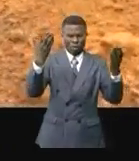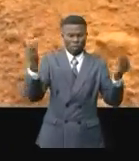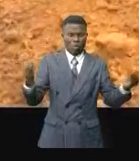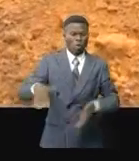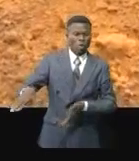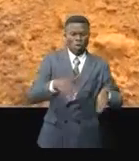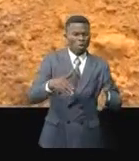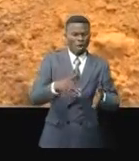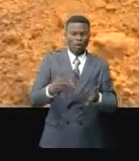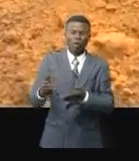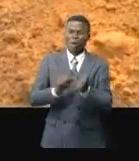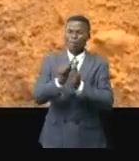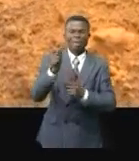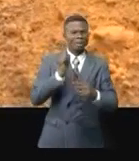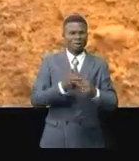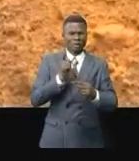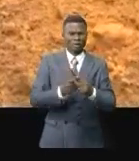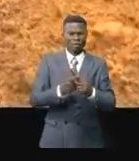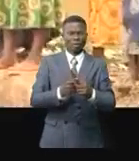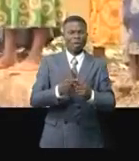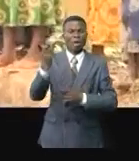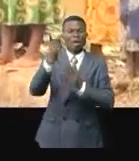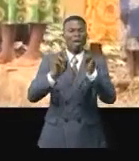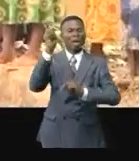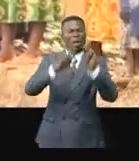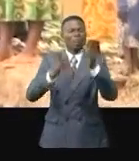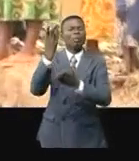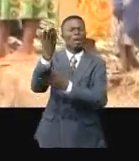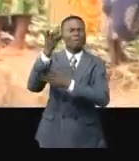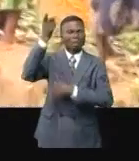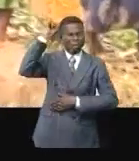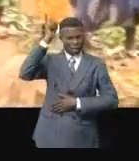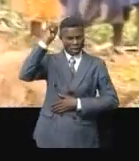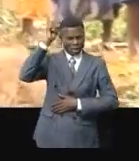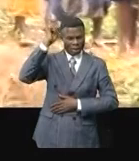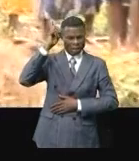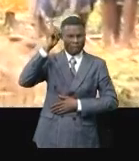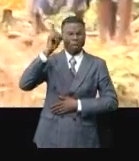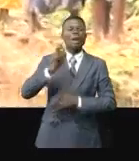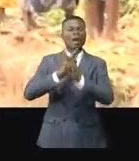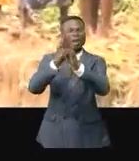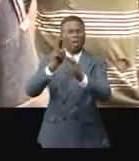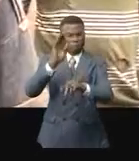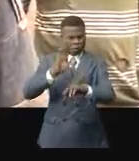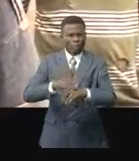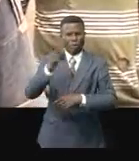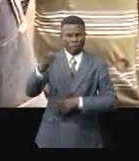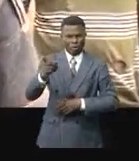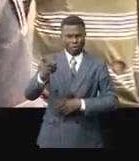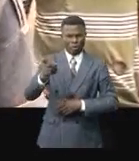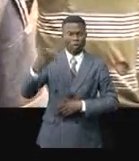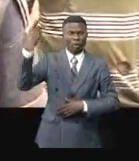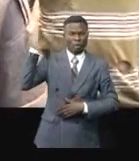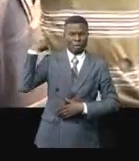et dessertes agricoles. Les cris de détresse de la population de ces coins du Sankourou a reçu un écho favorable auprès d'un digne